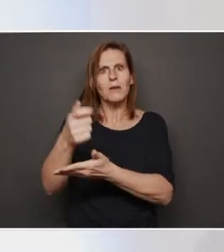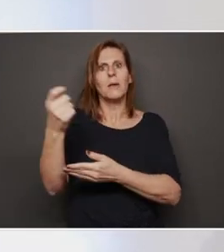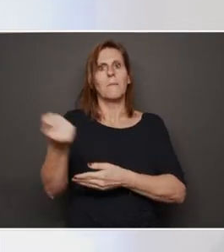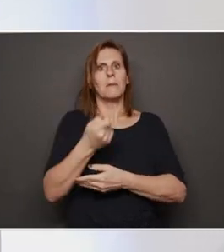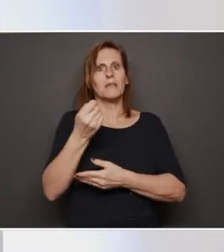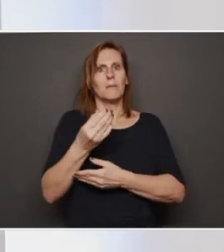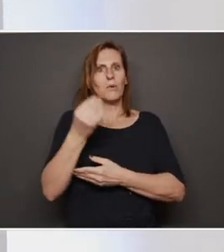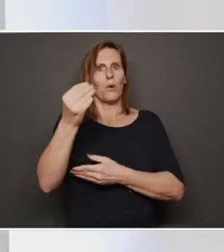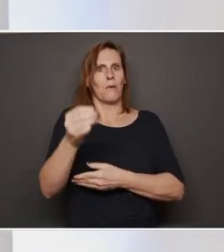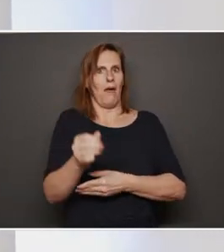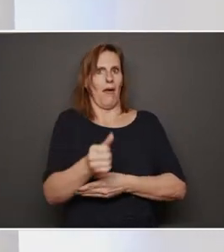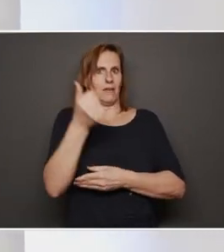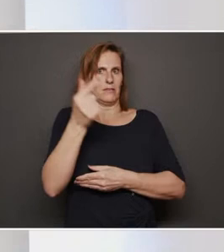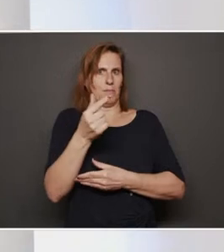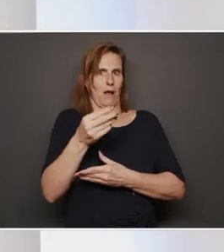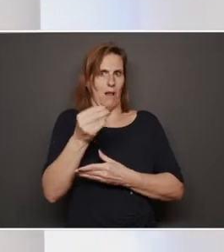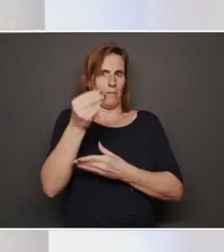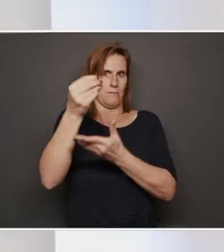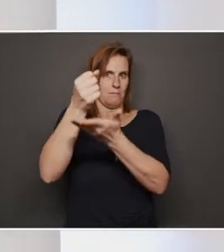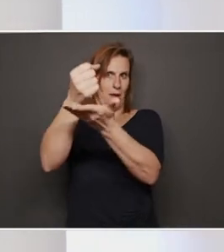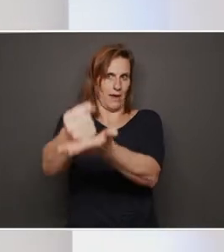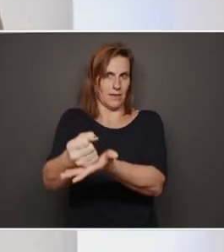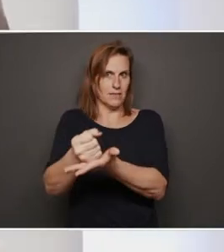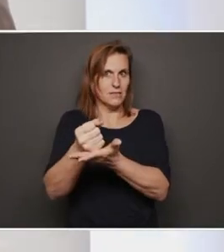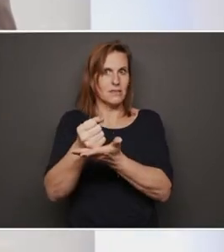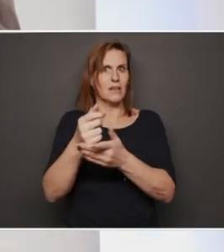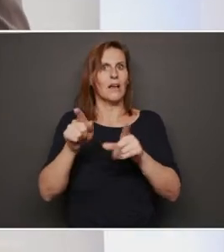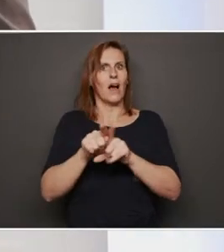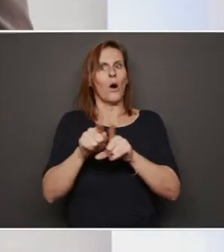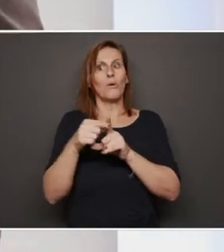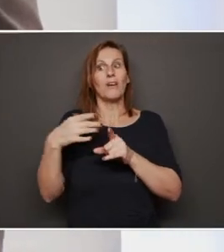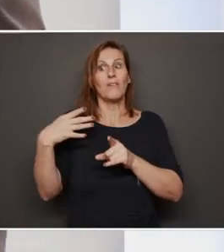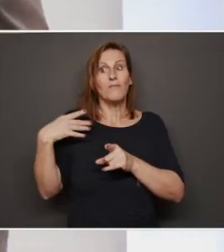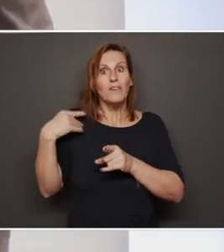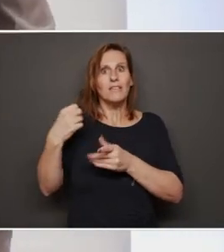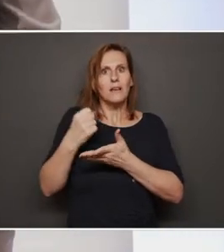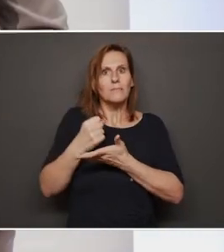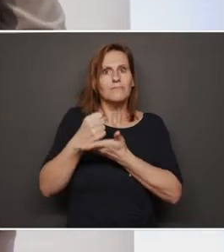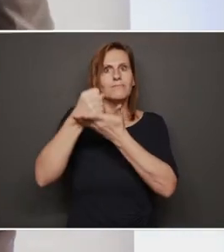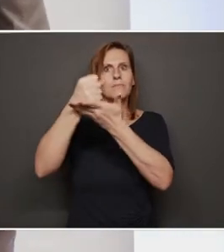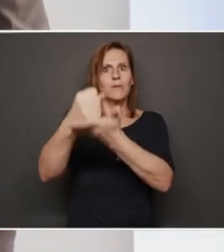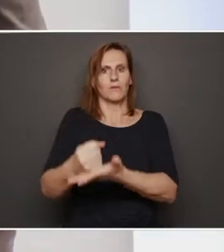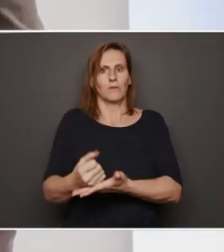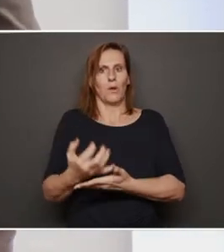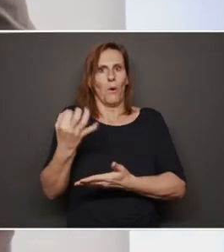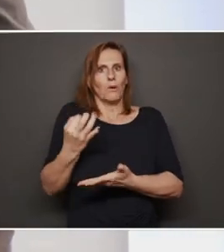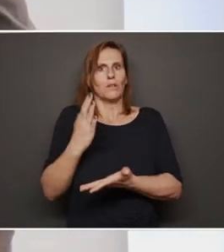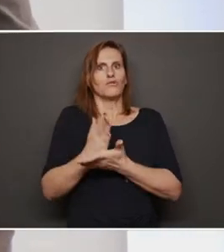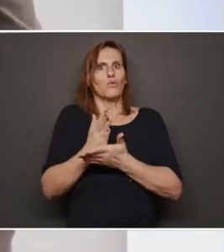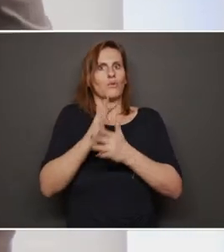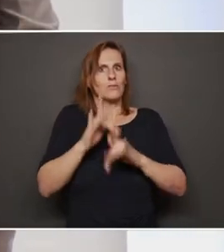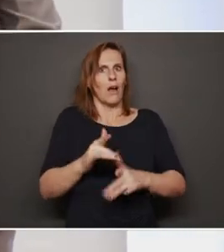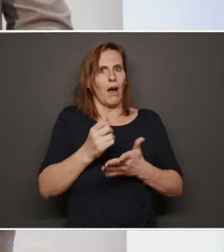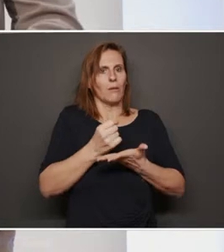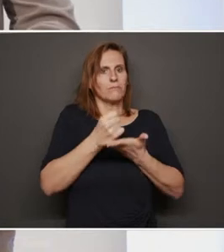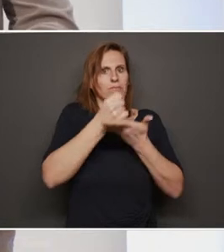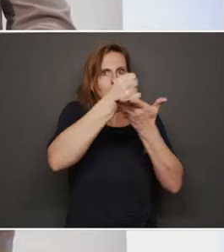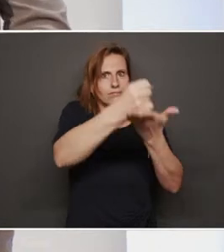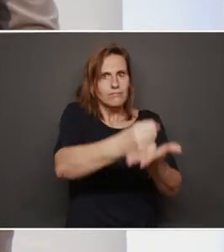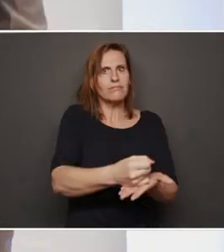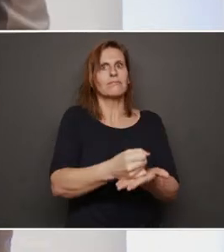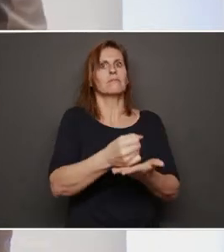zum ersten Mal ausgezeichnet werden. Das heißt, die wieder ausgezeichneten Betriebe von heute haben das schon. Aufgrund